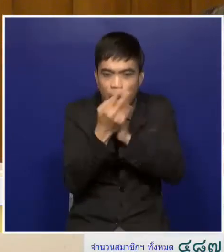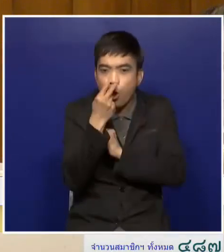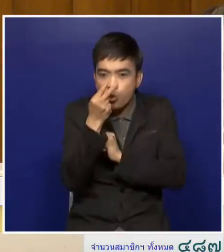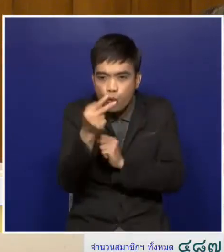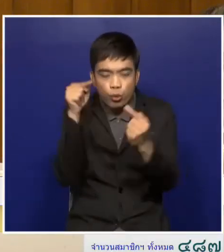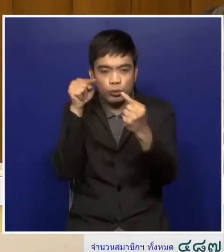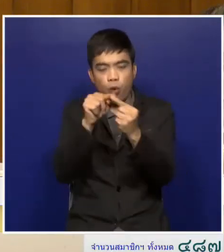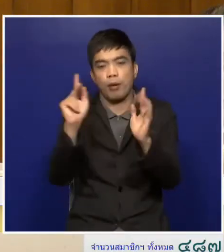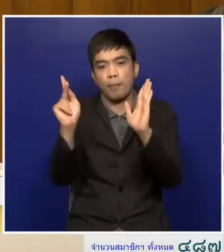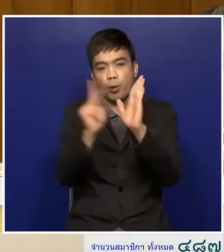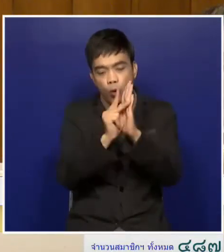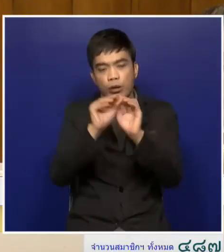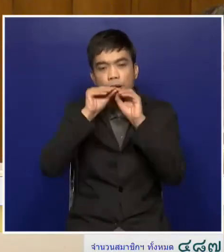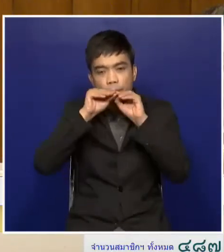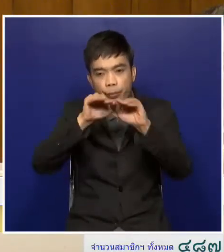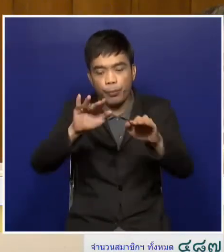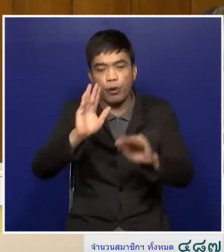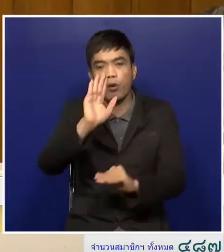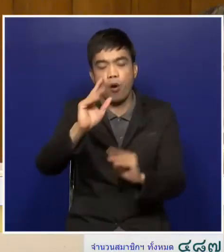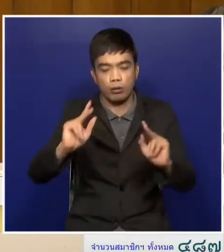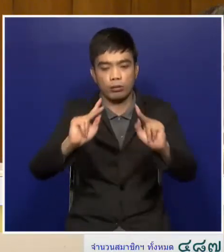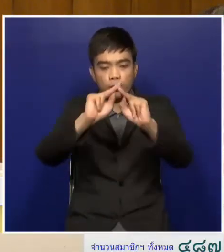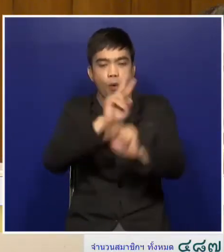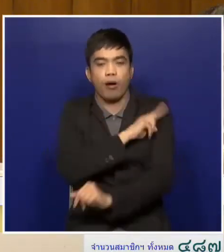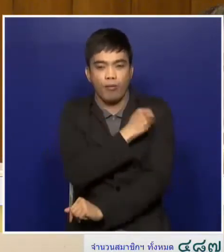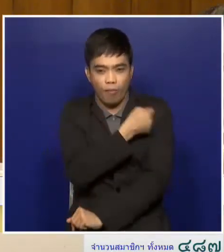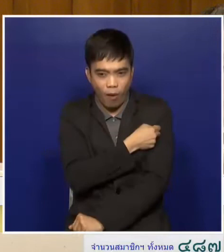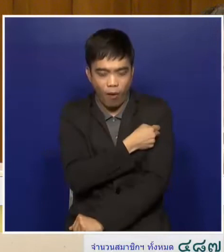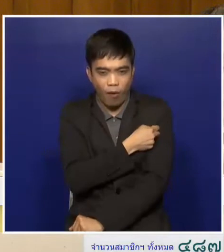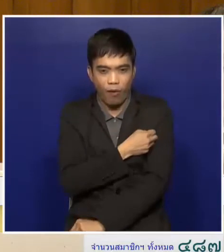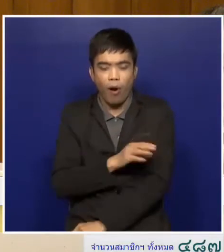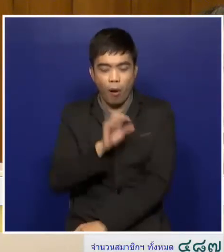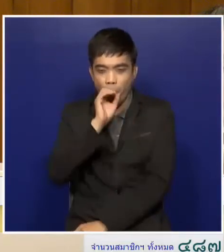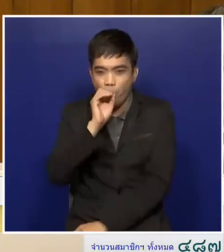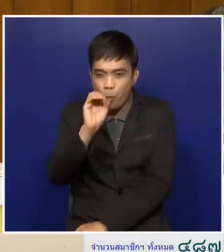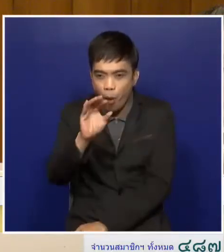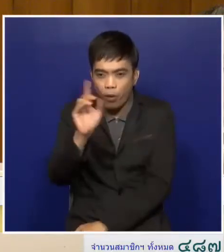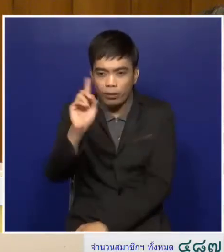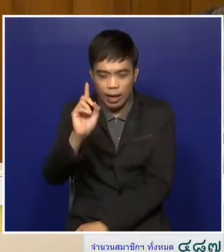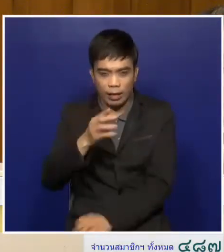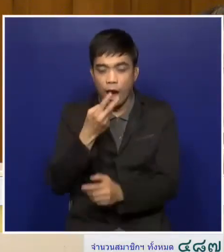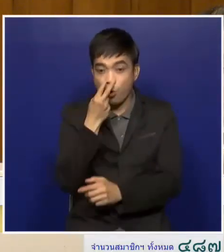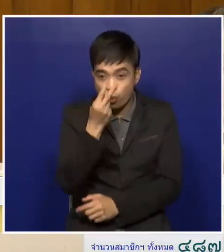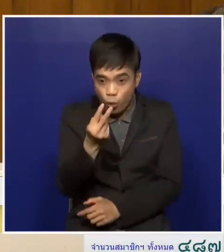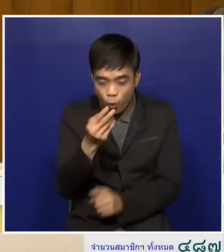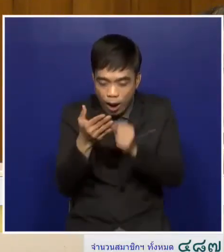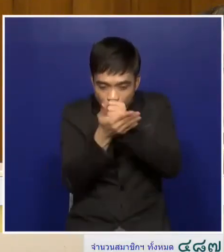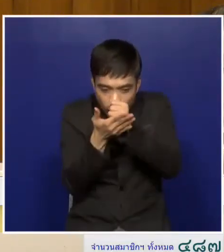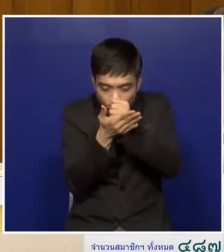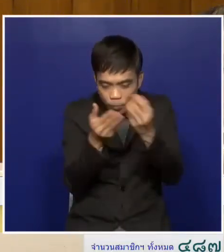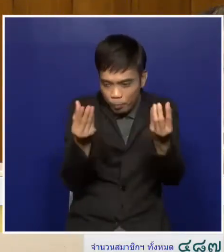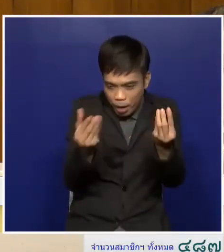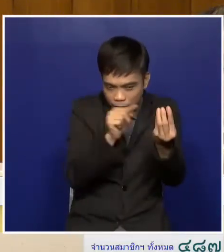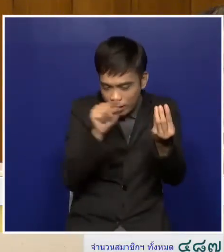ครับประกาศกระสวงสาธุขนetasให้แยกวาตัวไหนเป็ญาเสรติดโดยการดูว่สารสกัดรื